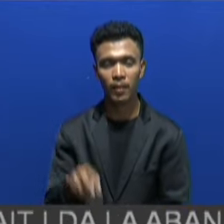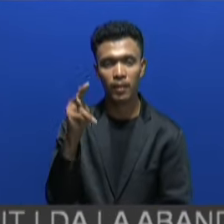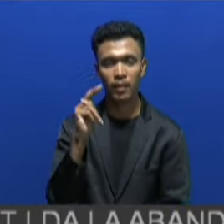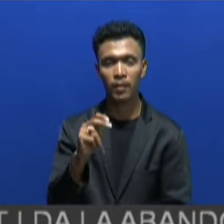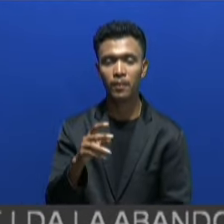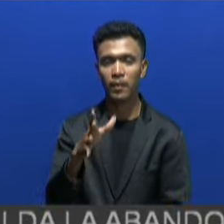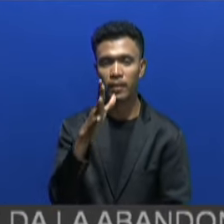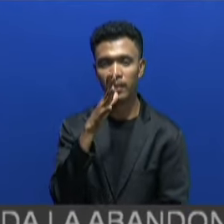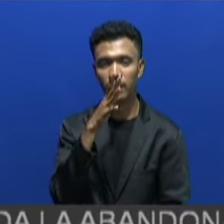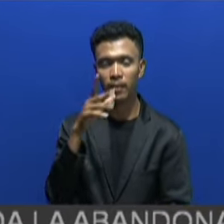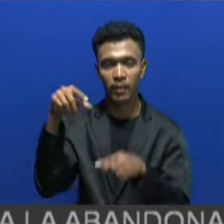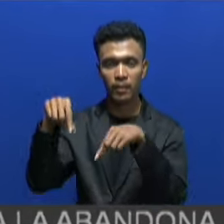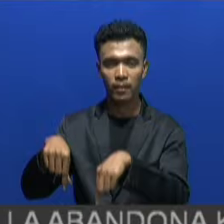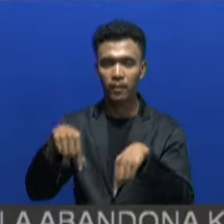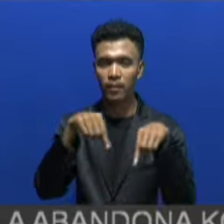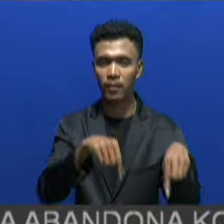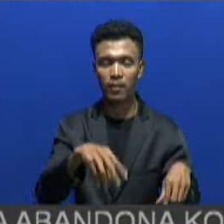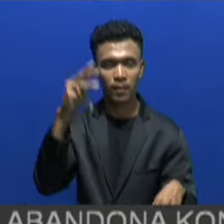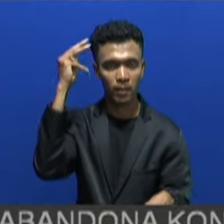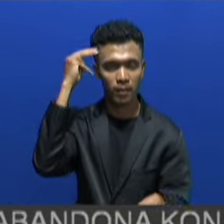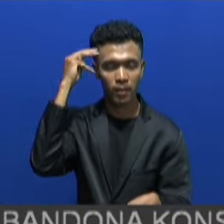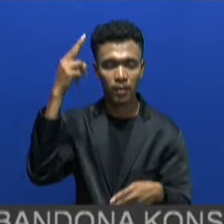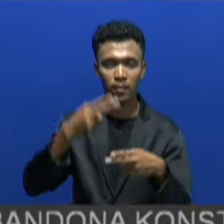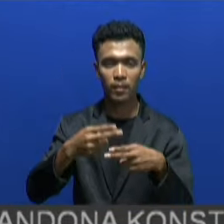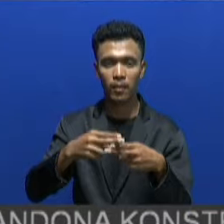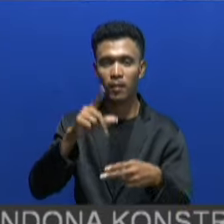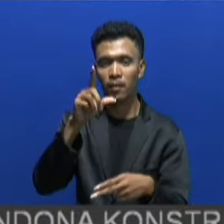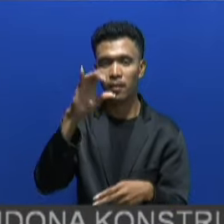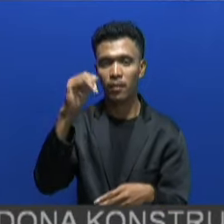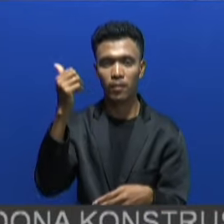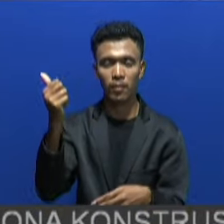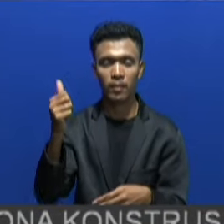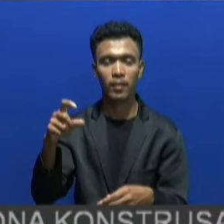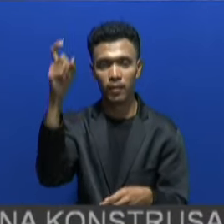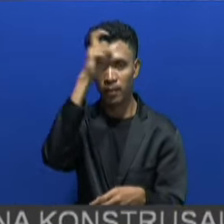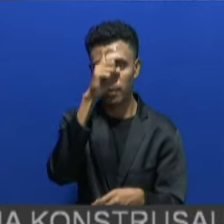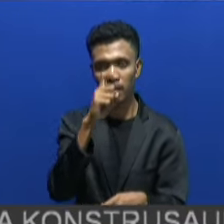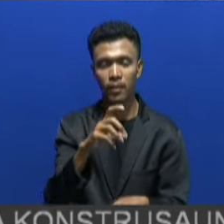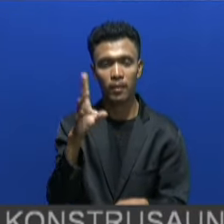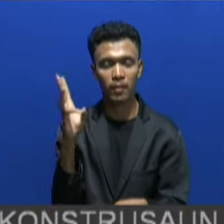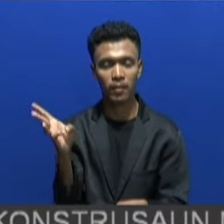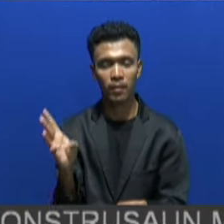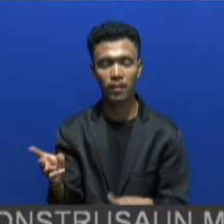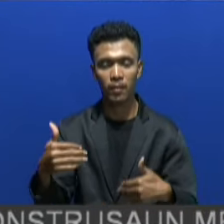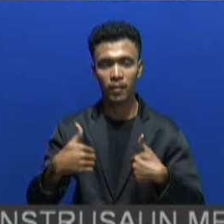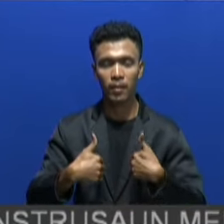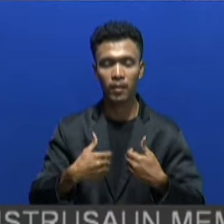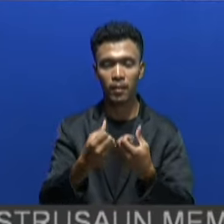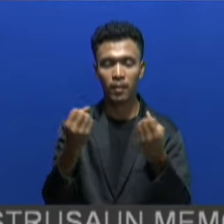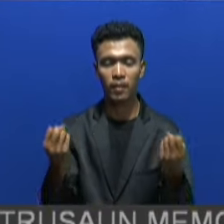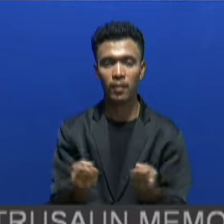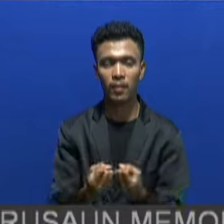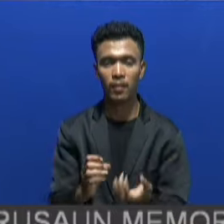nyemak inam faluk deficiente mental Lucia Neno tinang nenulu iha aldeia Bonemese sukunai